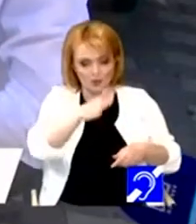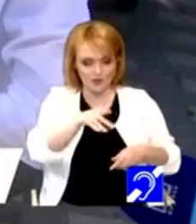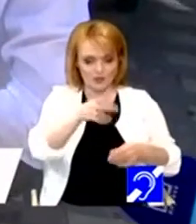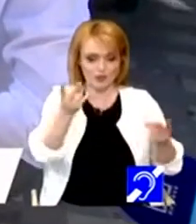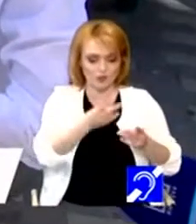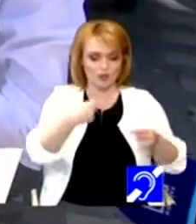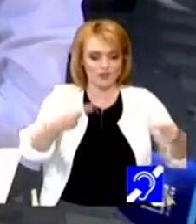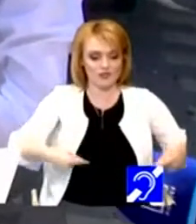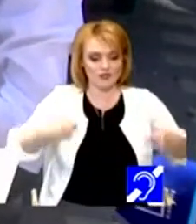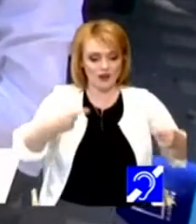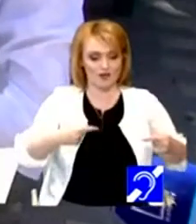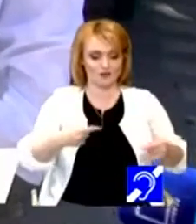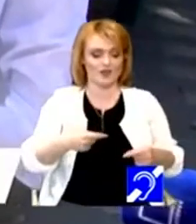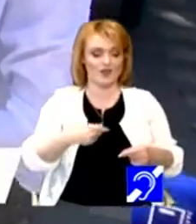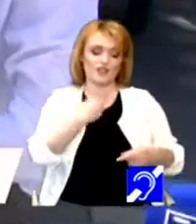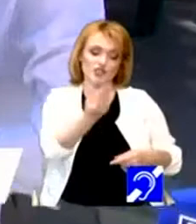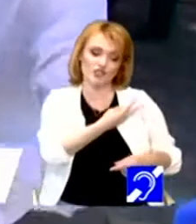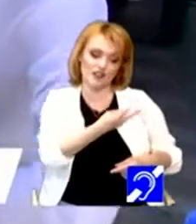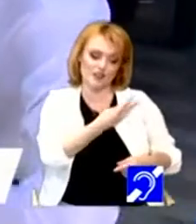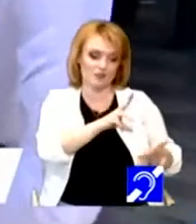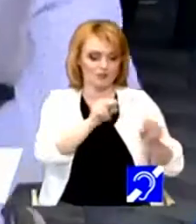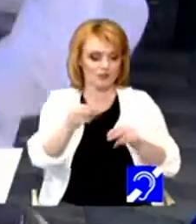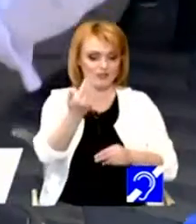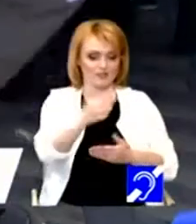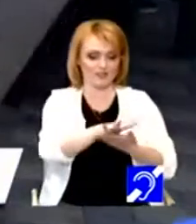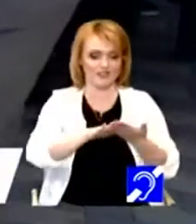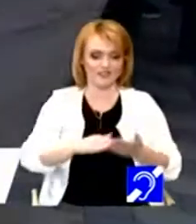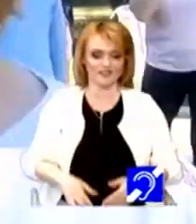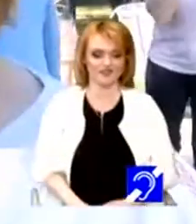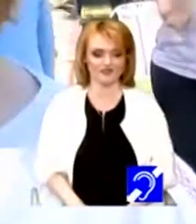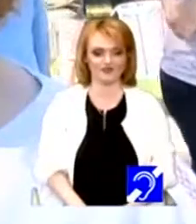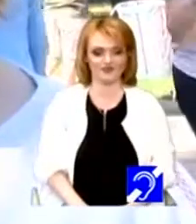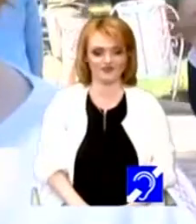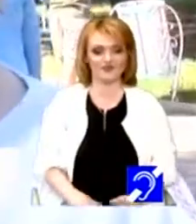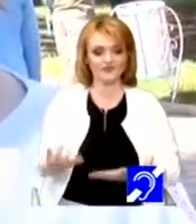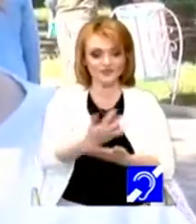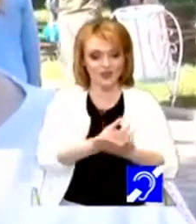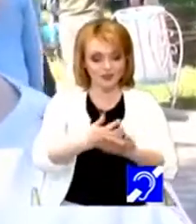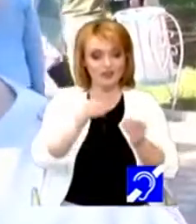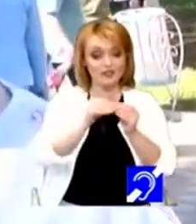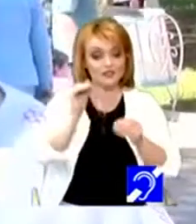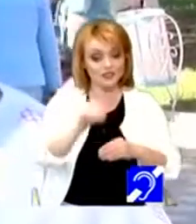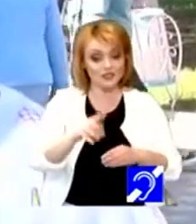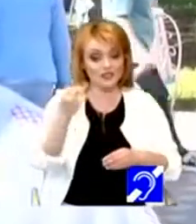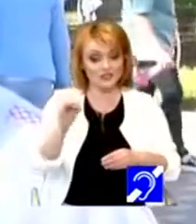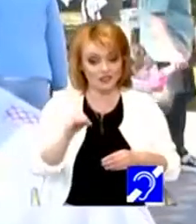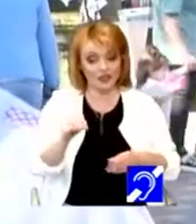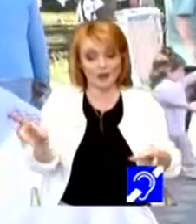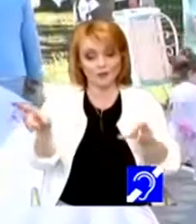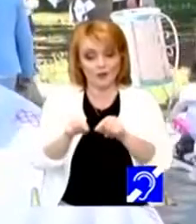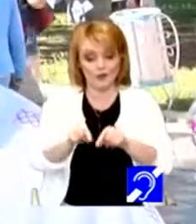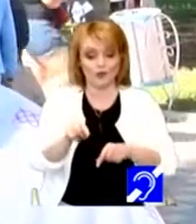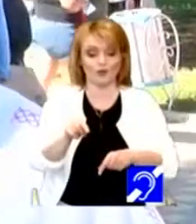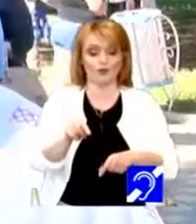multă sănătate, bucurie și să ai succes în mare în viață. Mulțumesc! Da. Am adunat 10.000 de lei împreună cu toți